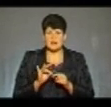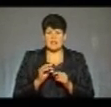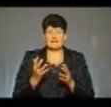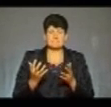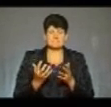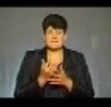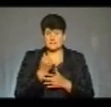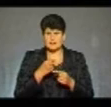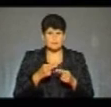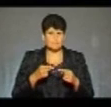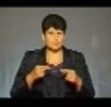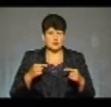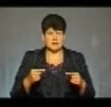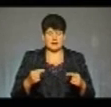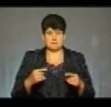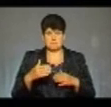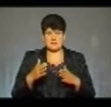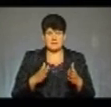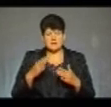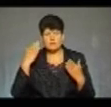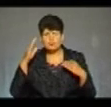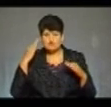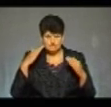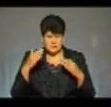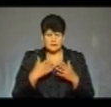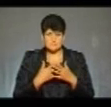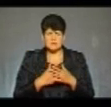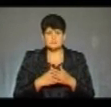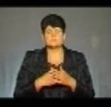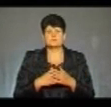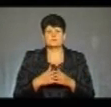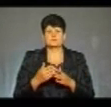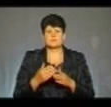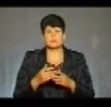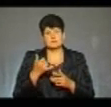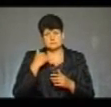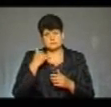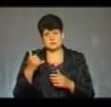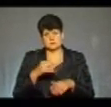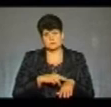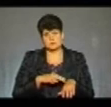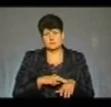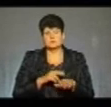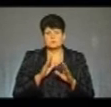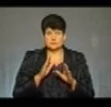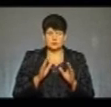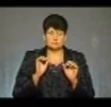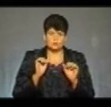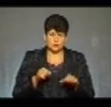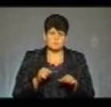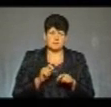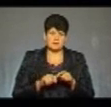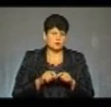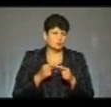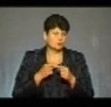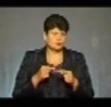таких будь-яких предметів, чужих предметів, які сторонніх предметів, повідомляти поліцію. Ми будемо здатні перевірити